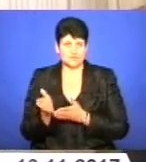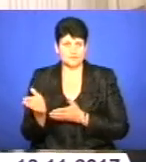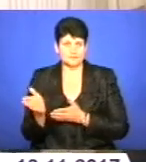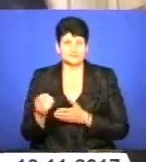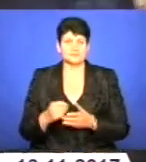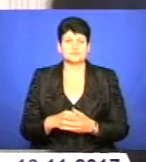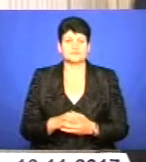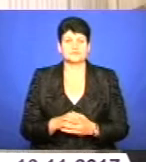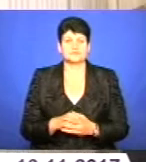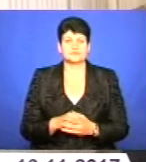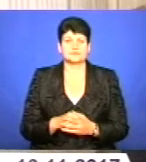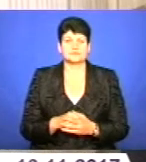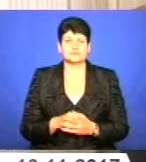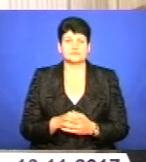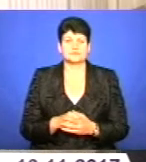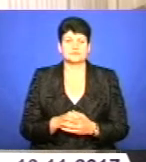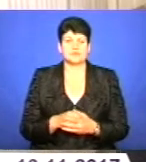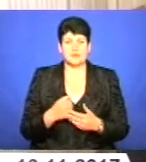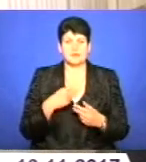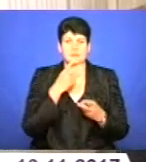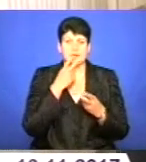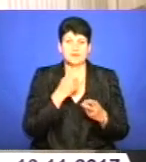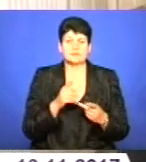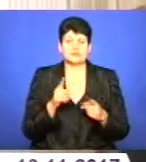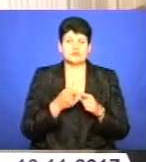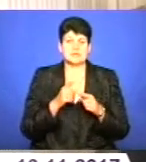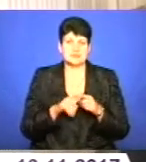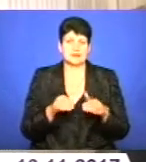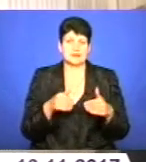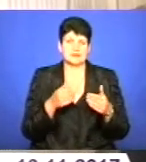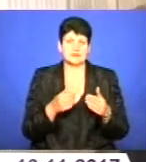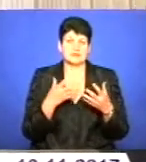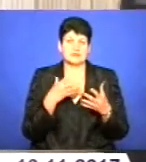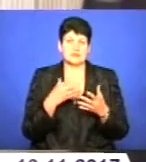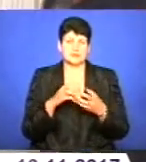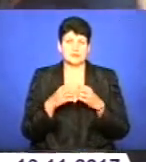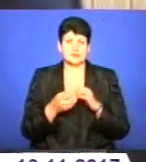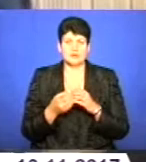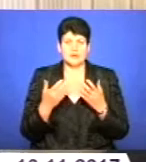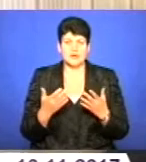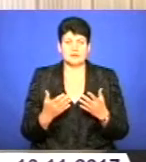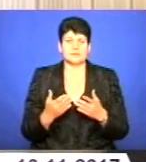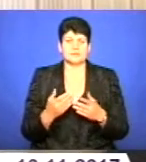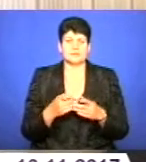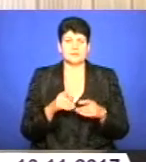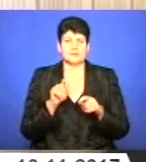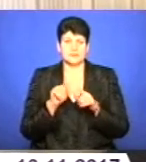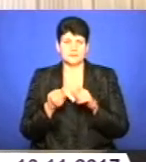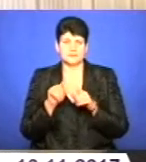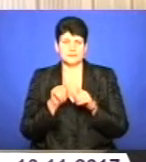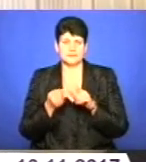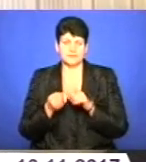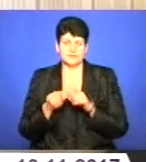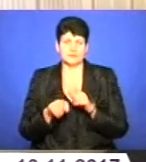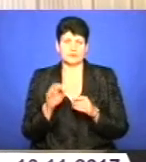системі. І ми бачимо, що це приносить свої результати. При моніторингу споживання